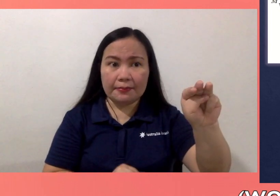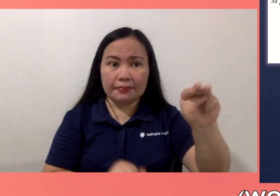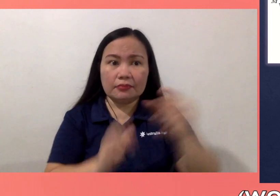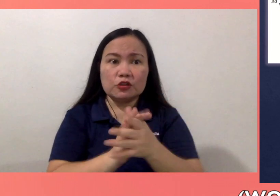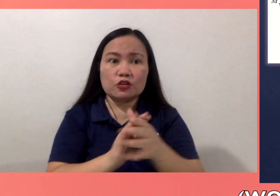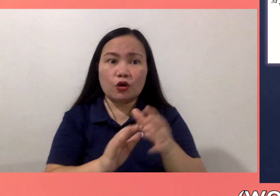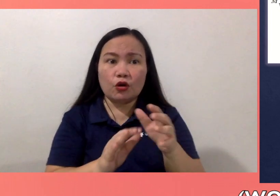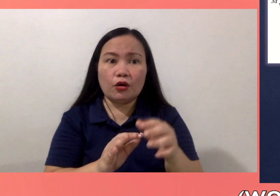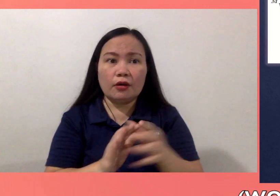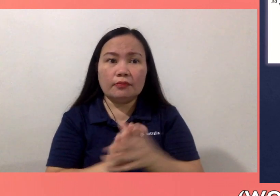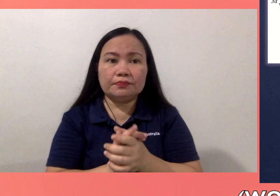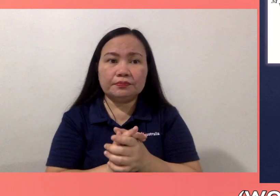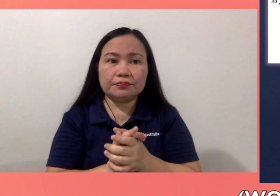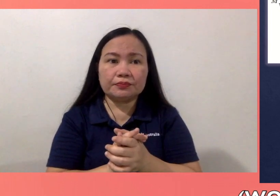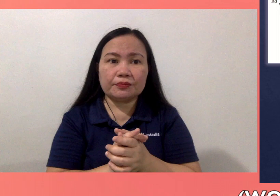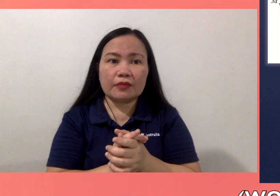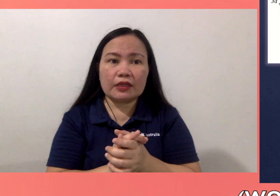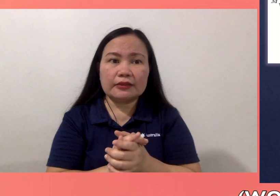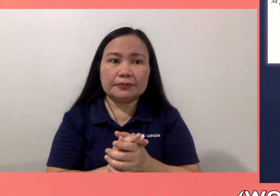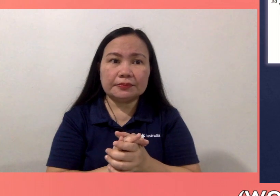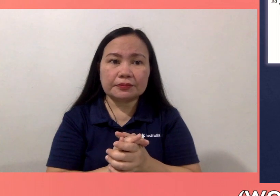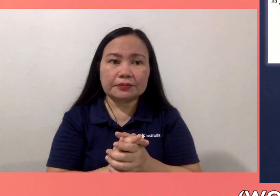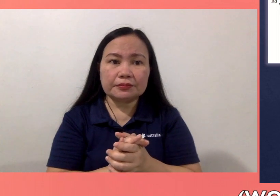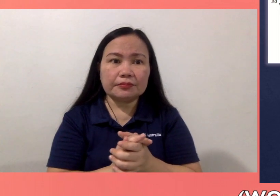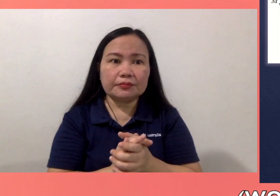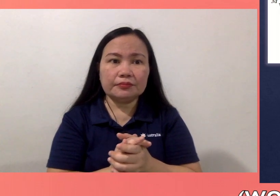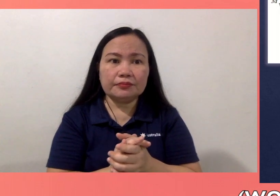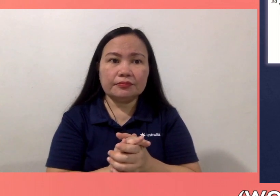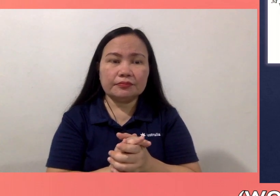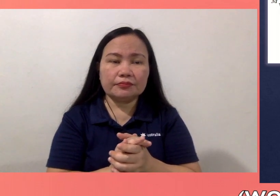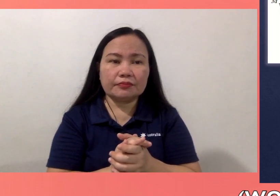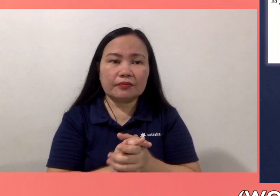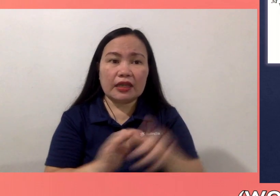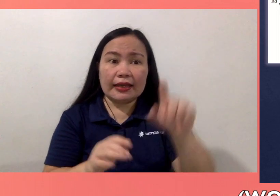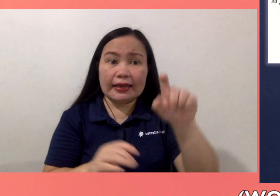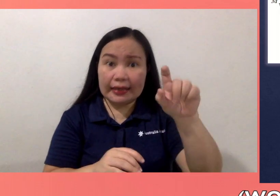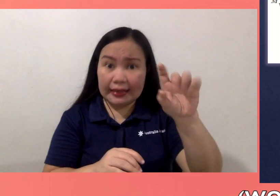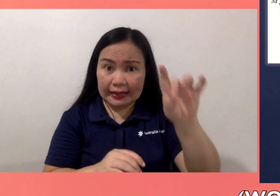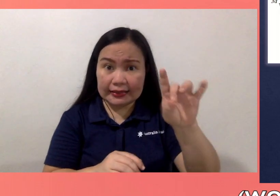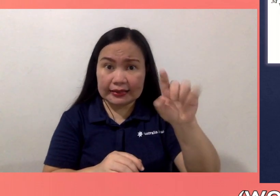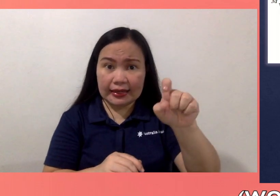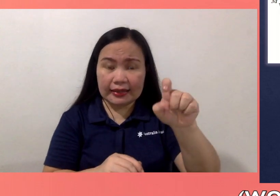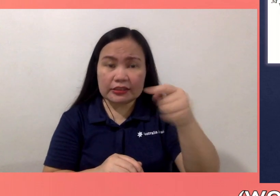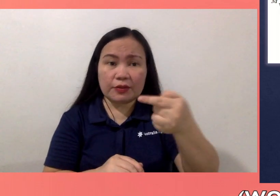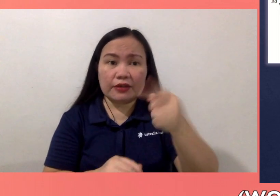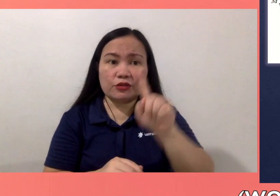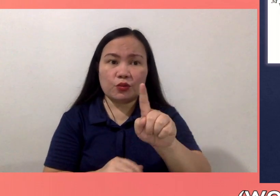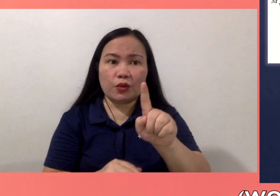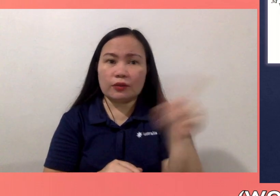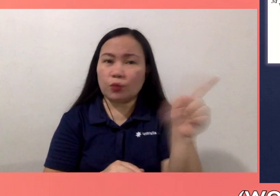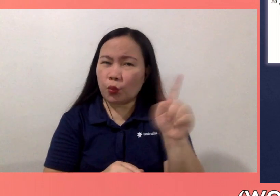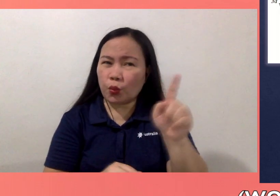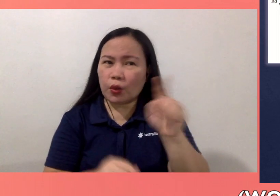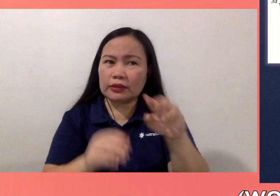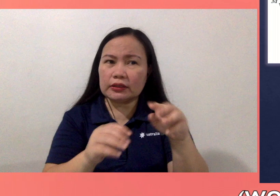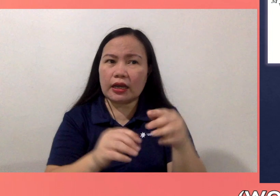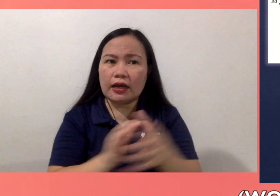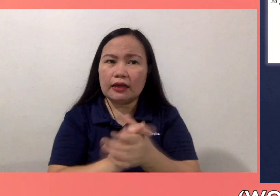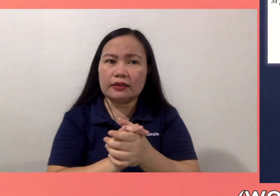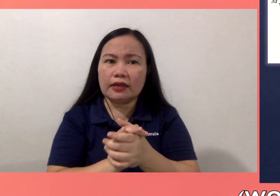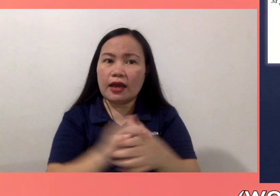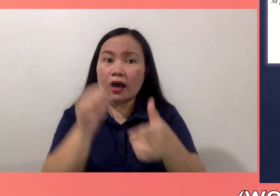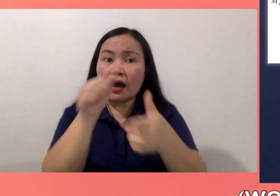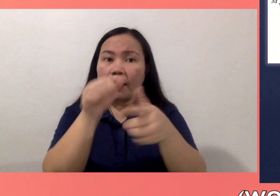LKM. So, ito. So, yung angle K natin. Yung 8x minus 1. So, ano ang measure niyan? So, ang gagawin